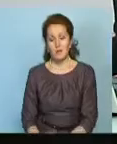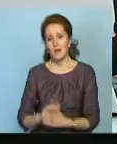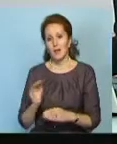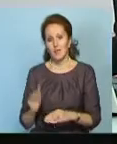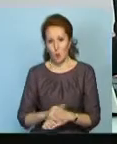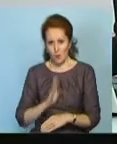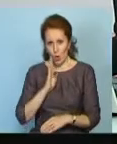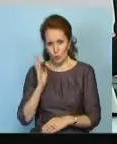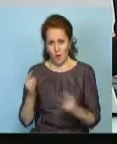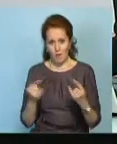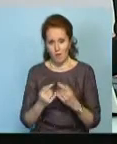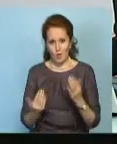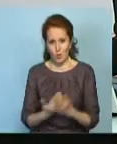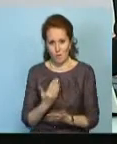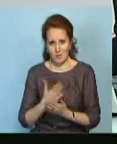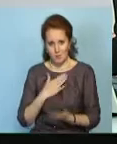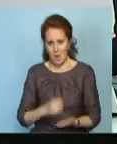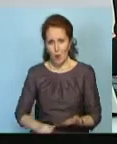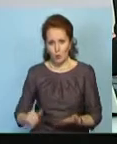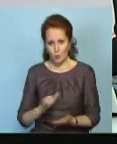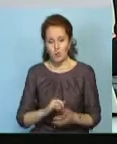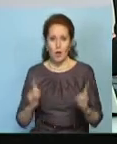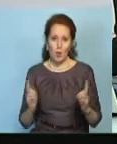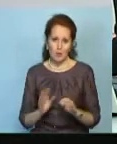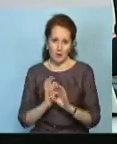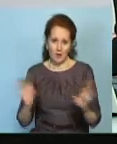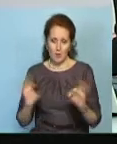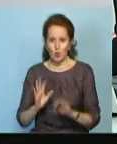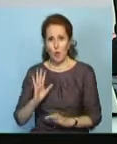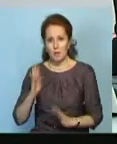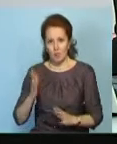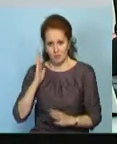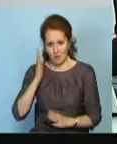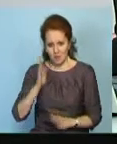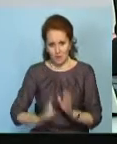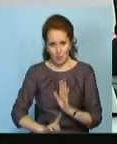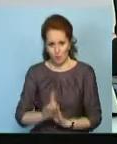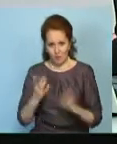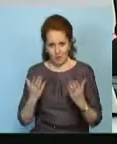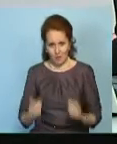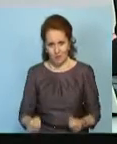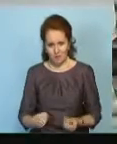Доброе утро. В эфире новости моей Удмуртии, в студии Марина Баль. Коротко расскажу о предстоящих событиях наступившего дня.